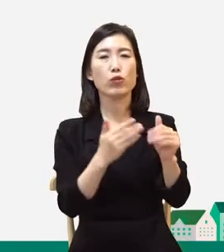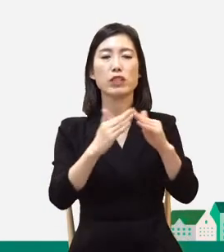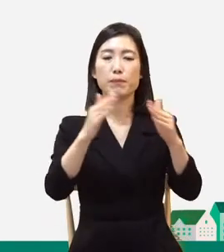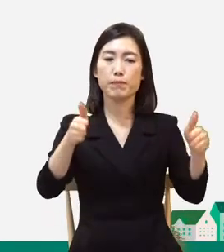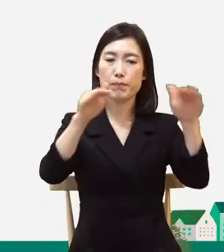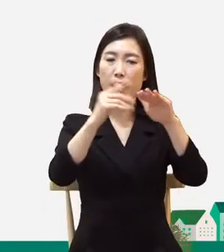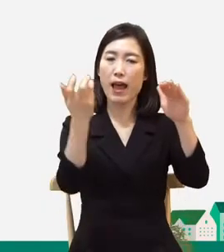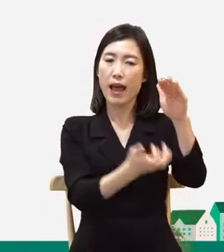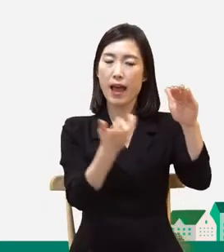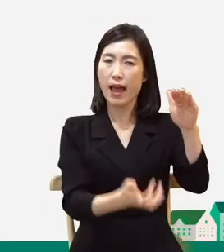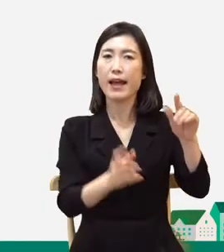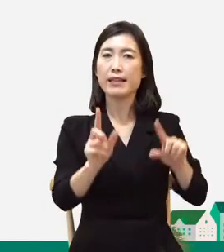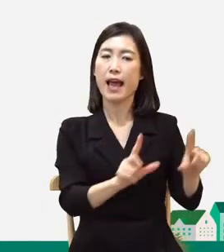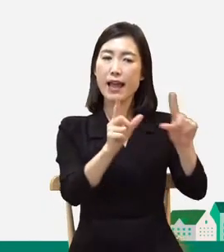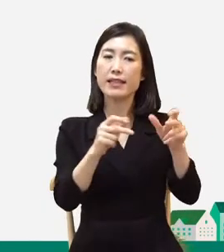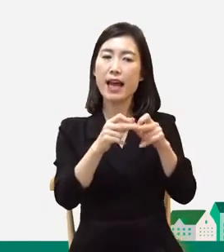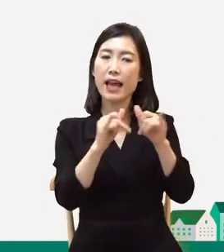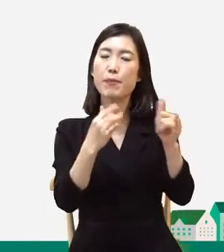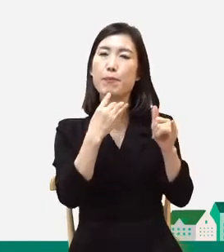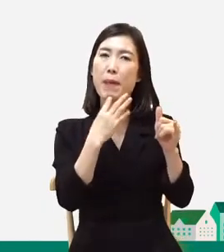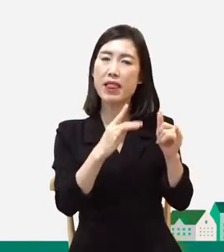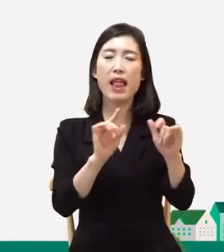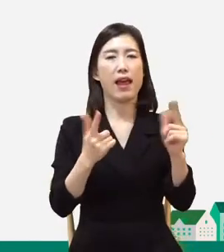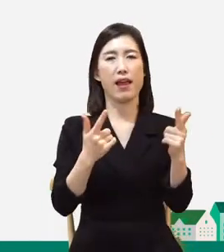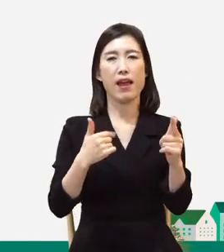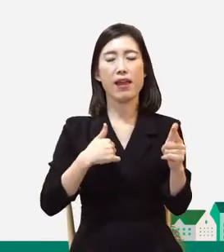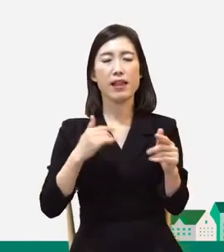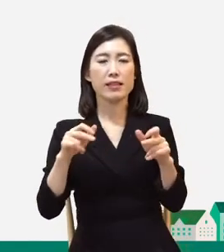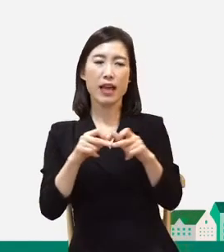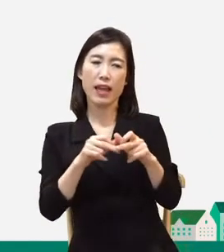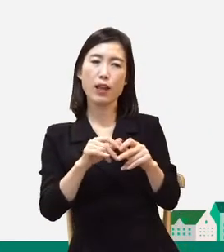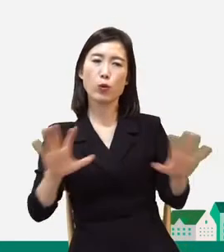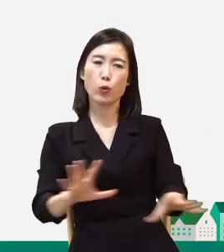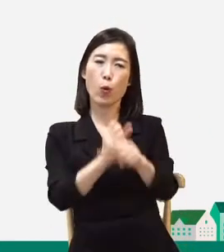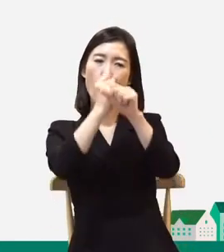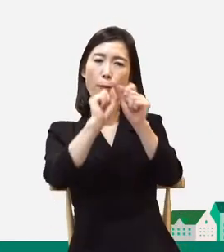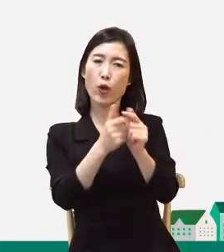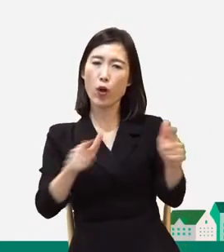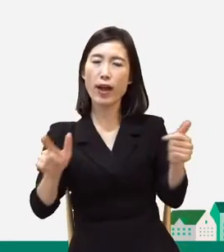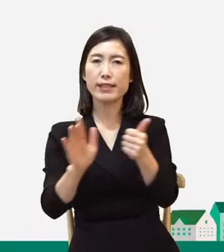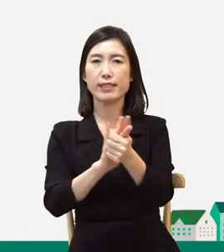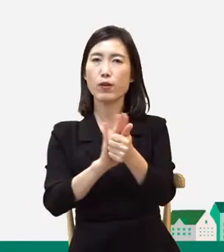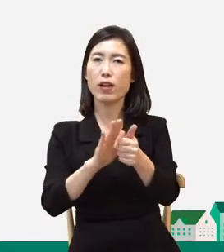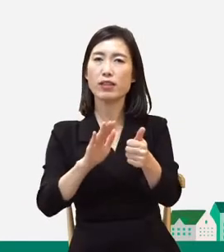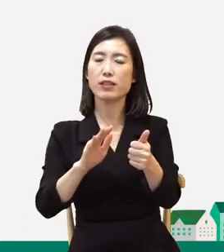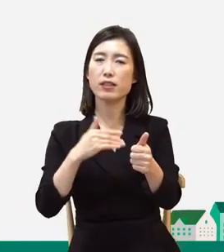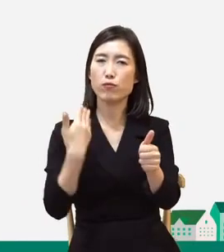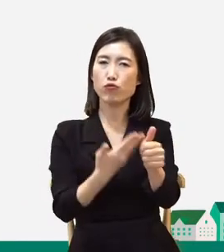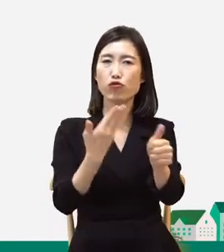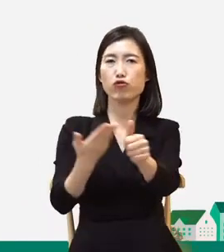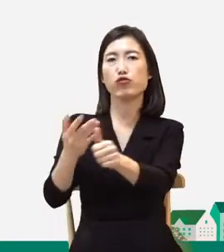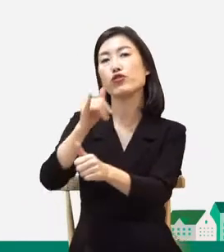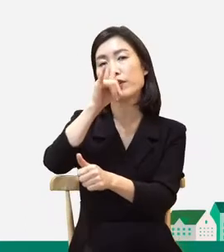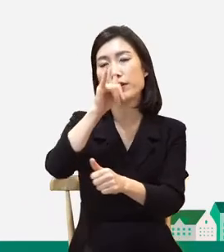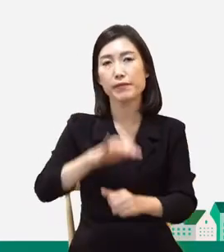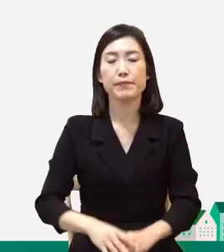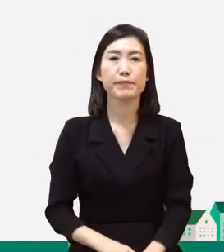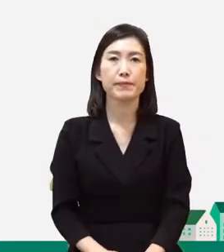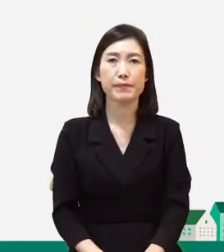계신 장애인뿐만 아니라 제가 장애인들에게 통합돌봄 서비스를 제공하고 있습니다.